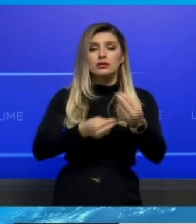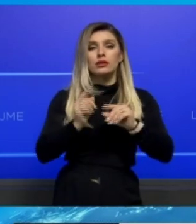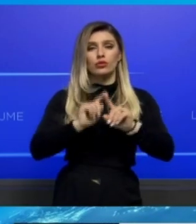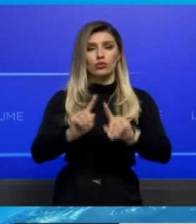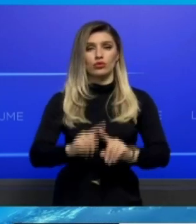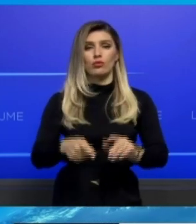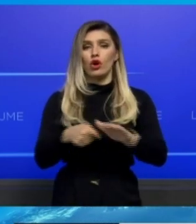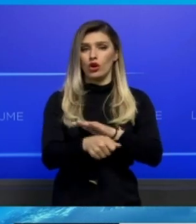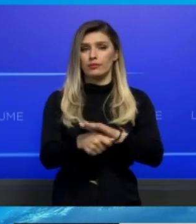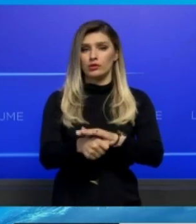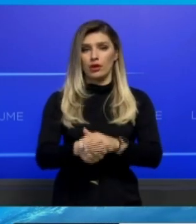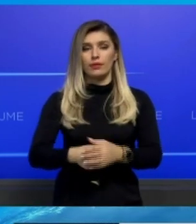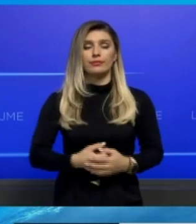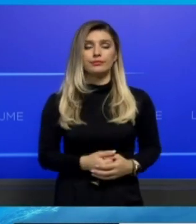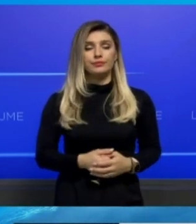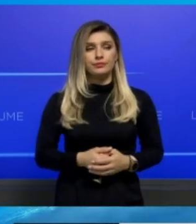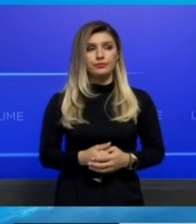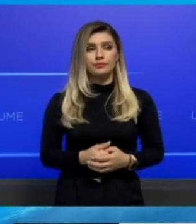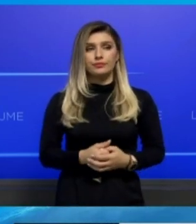korrupsionit.